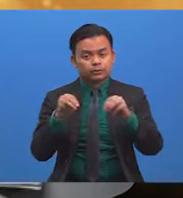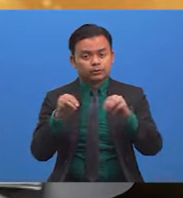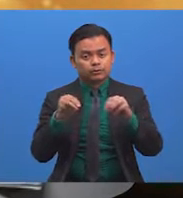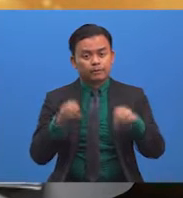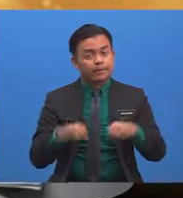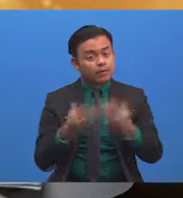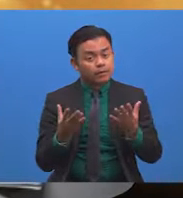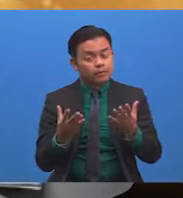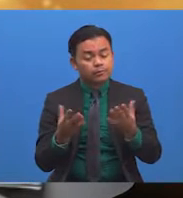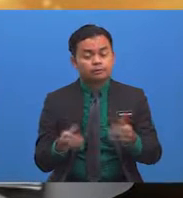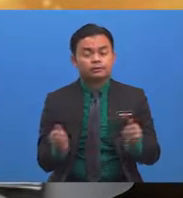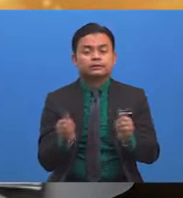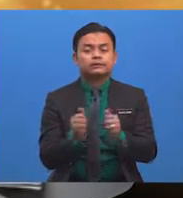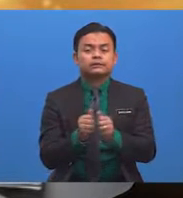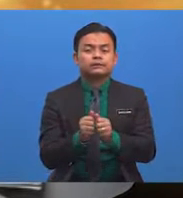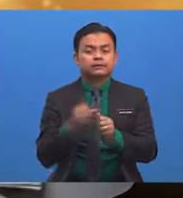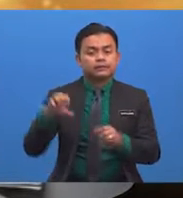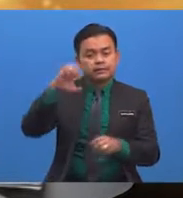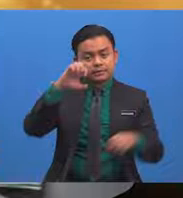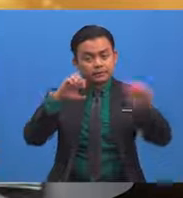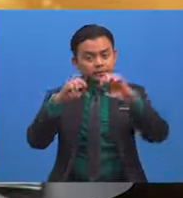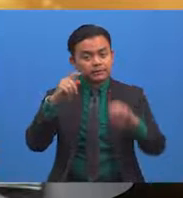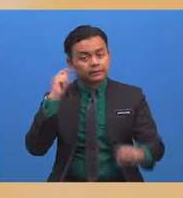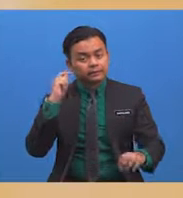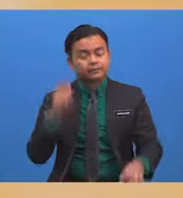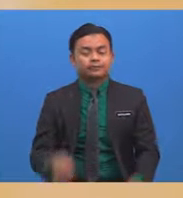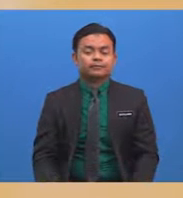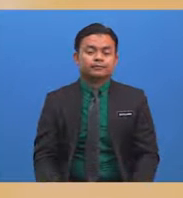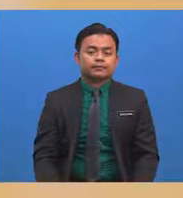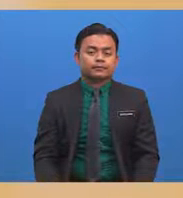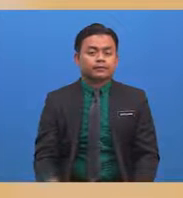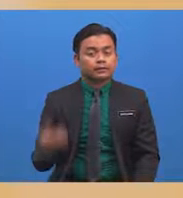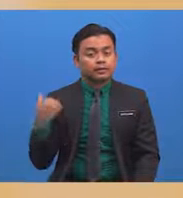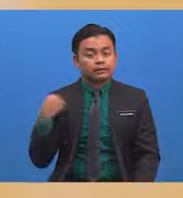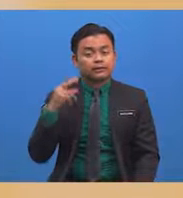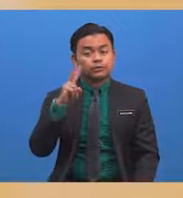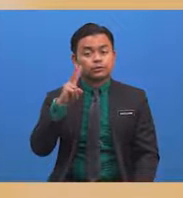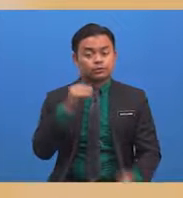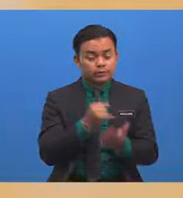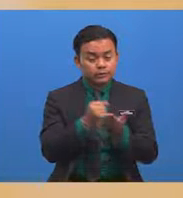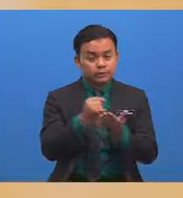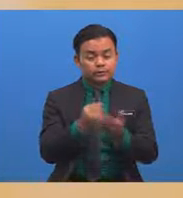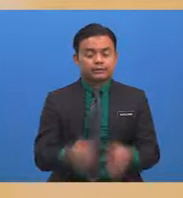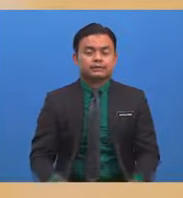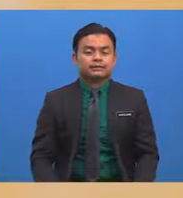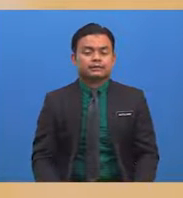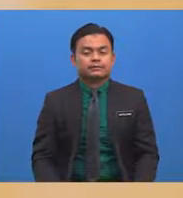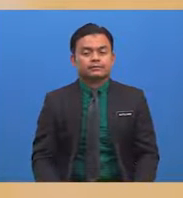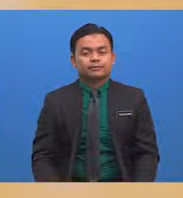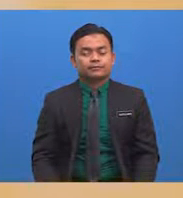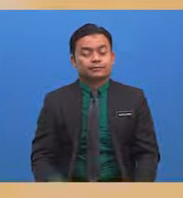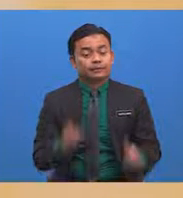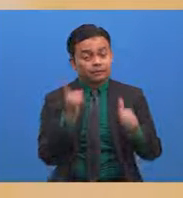bagaimana dengan eksperimen dari cikgu tadi? Ha, terdapat dua jenis kaedah kan? Kaedah